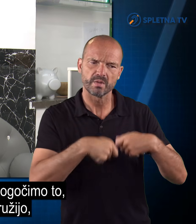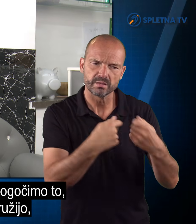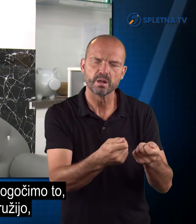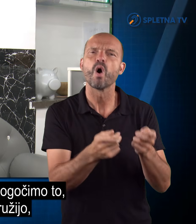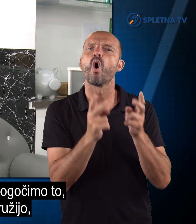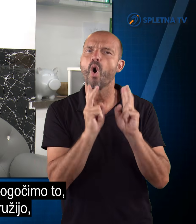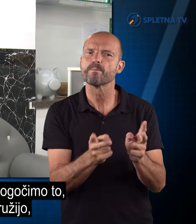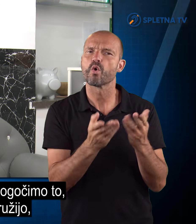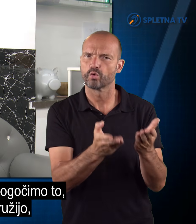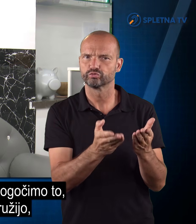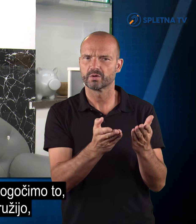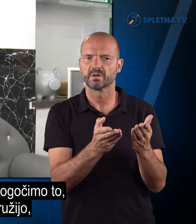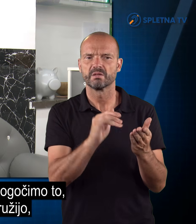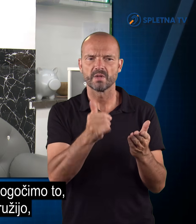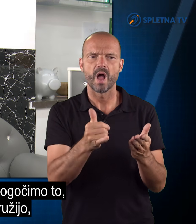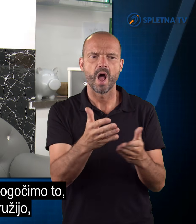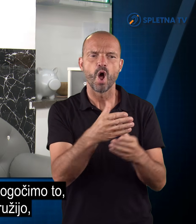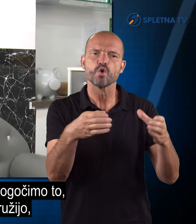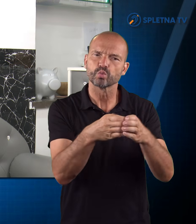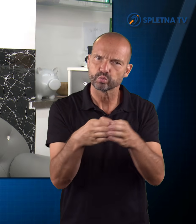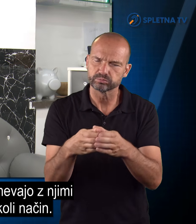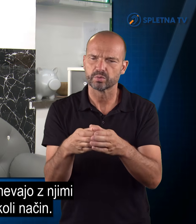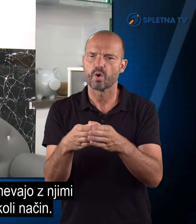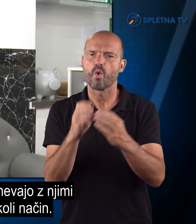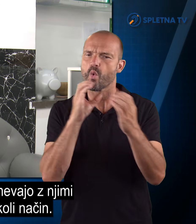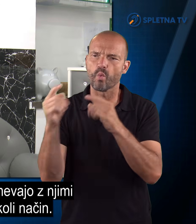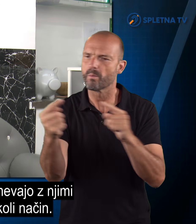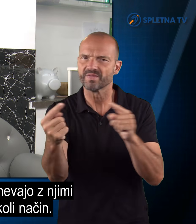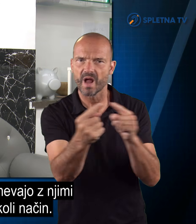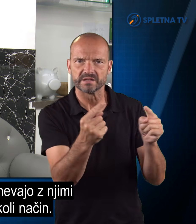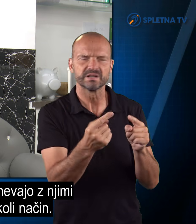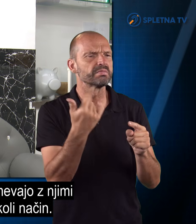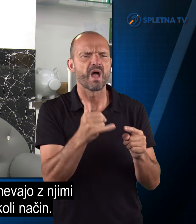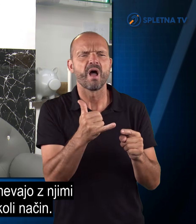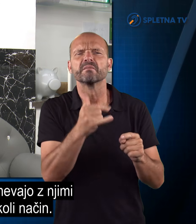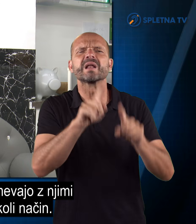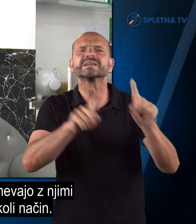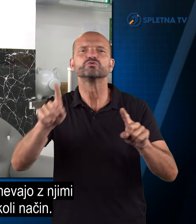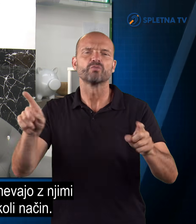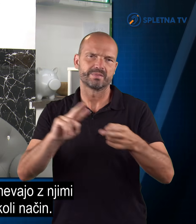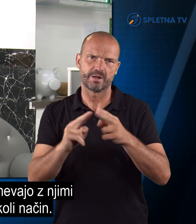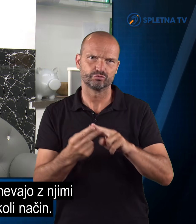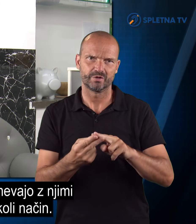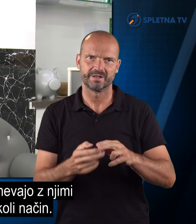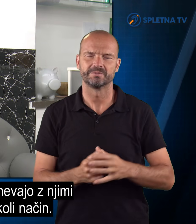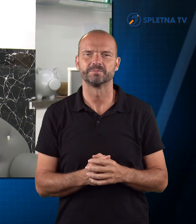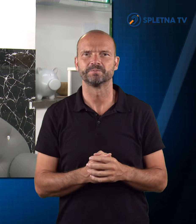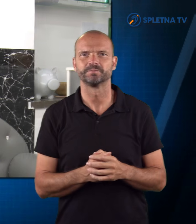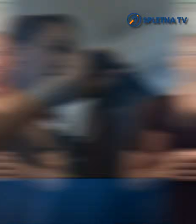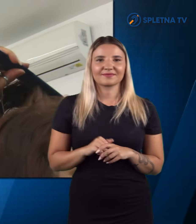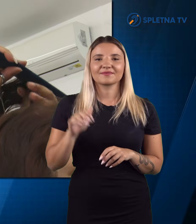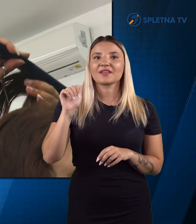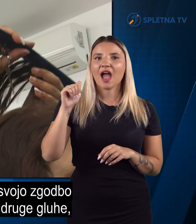pač omogočimo to, ne? Da se družijo, da komunicirajo z njimi na kakršenkoli način, ne?